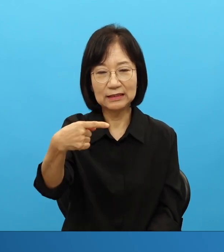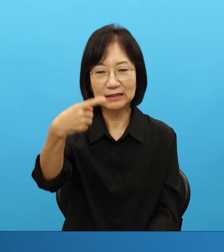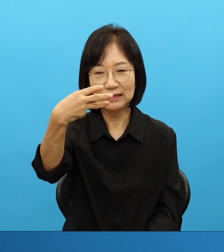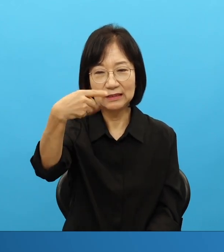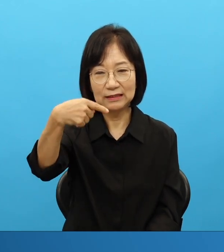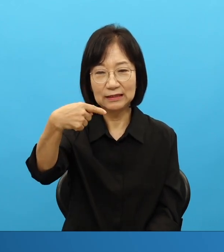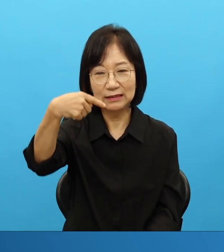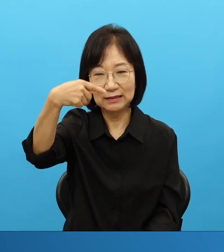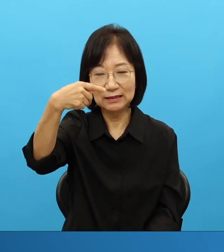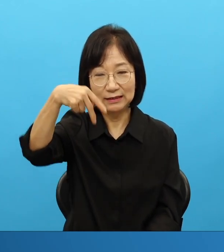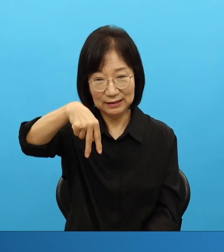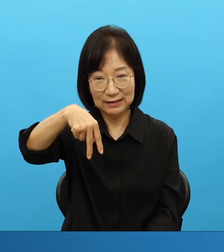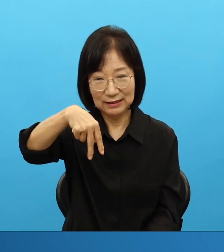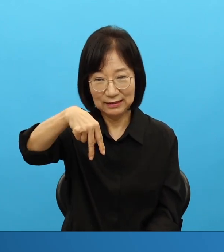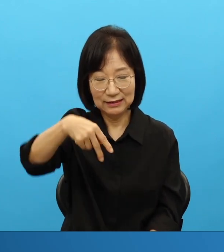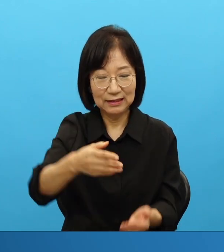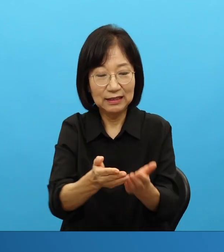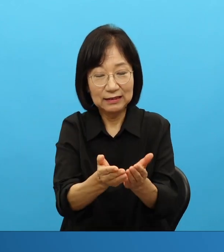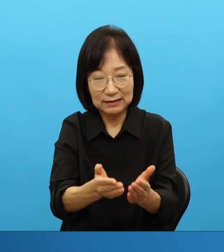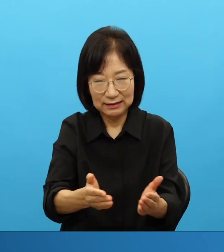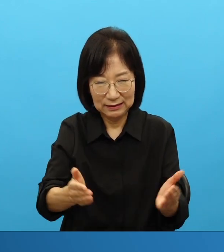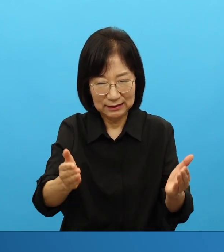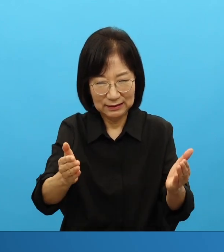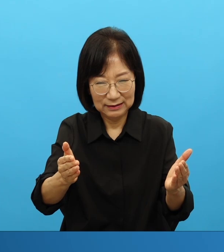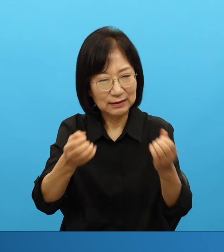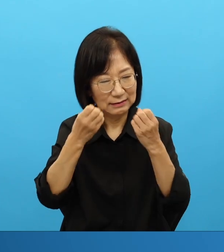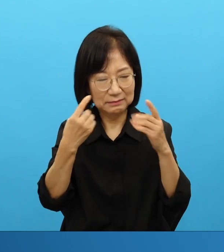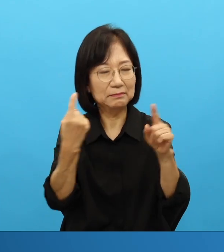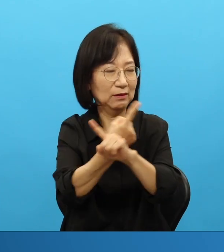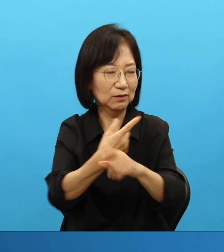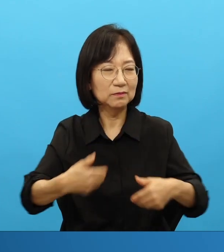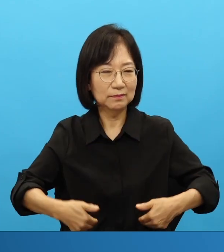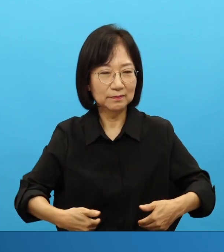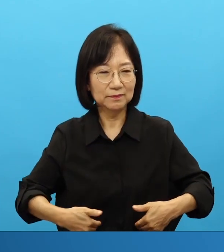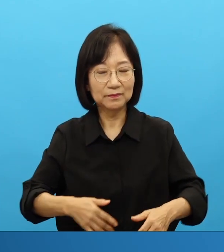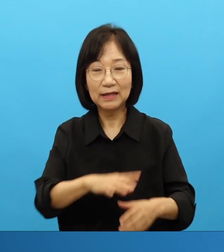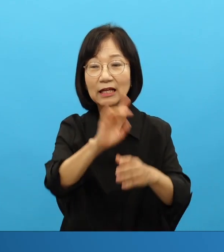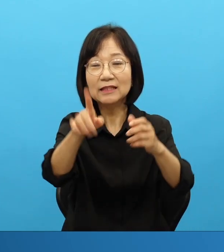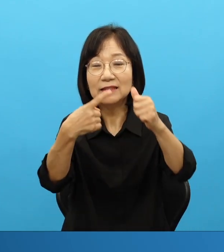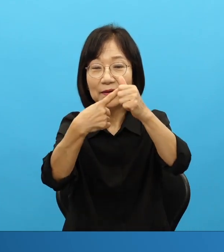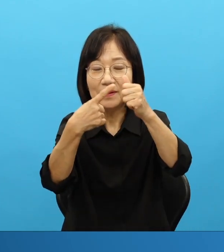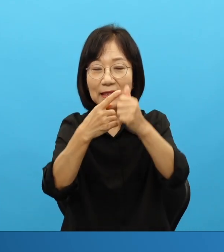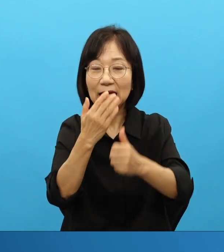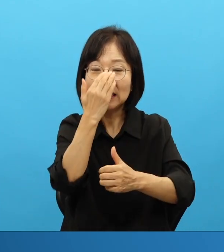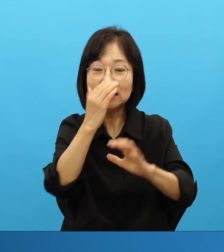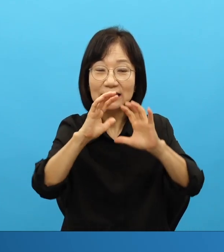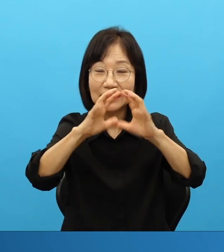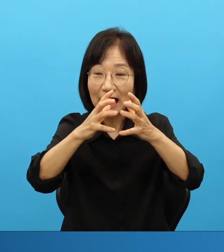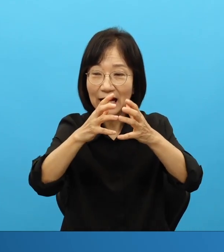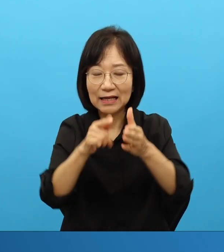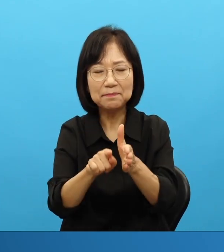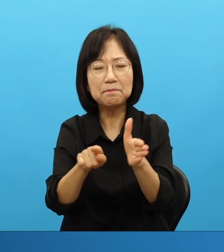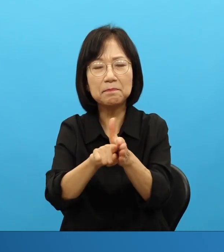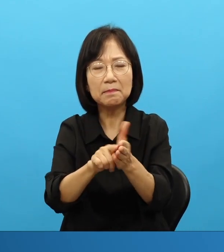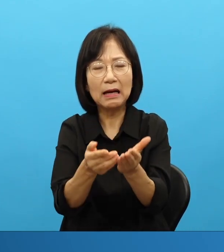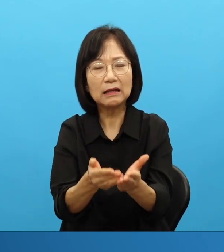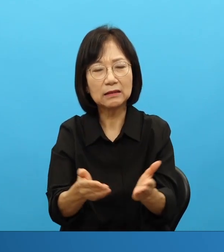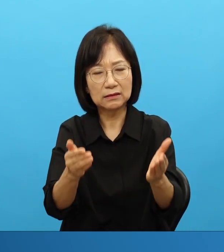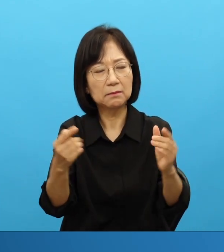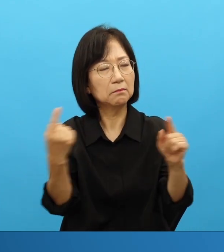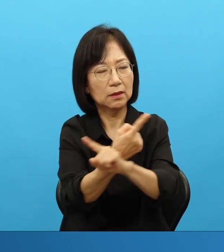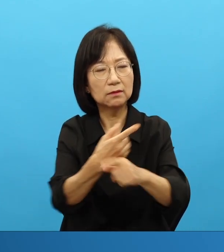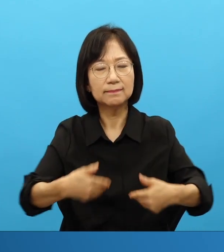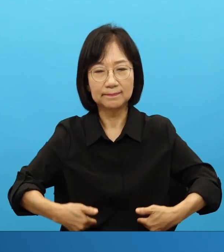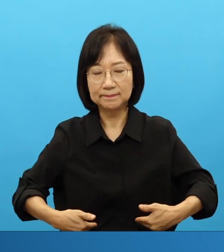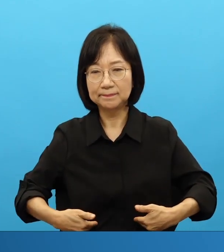vessel. 서론에서 세 가지 꼭 기억해야 돼. 첫째, 이스라엘의 그릇 바꿔야 됩니다. There are three things you must remember in today's introduction. First, Israel